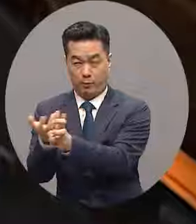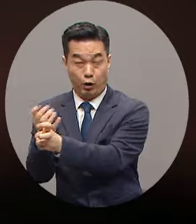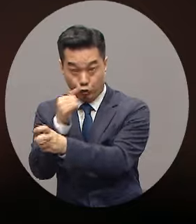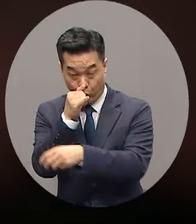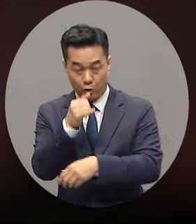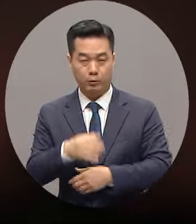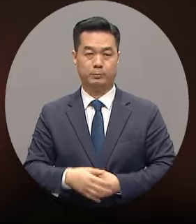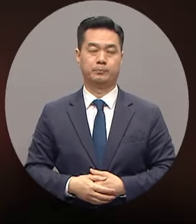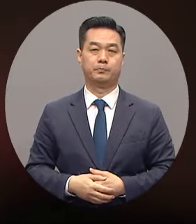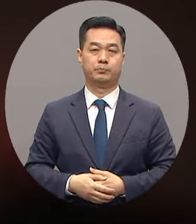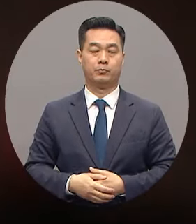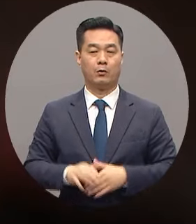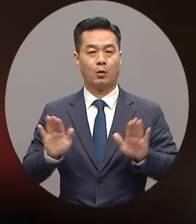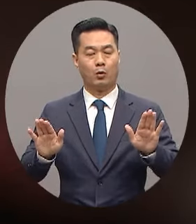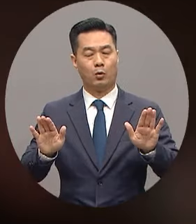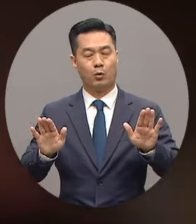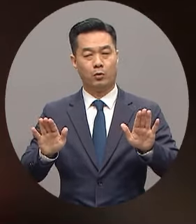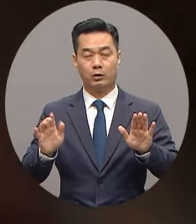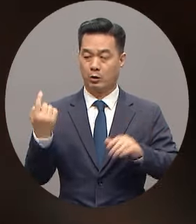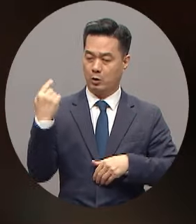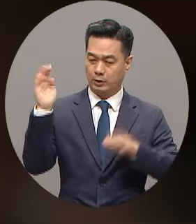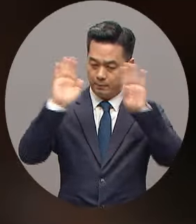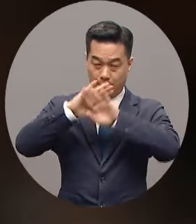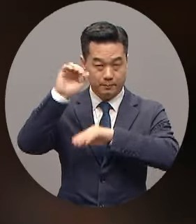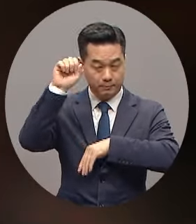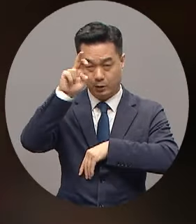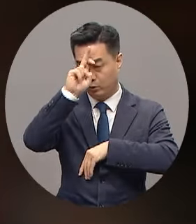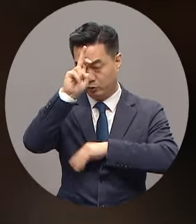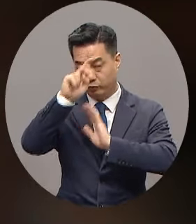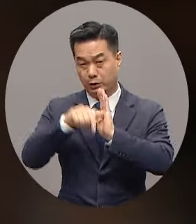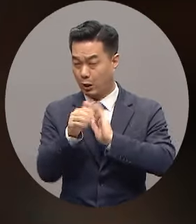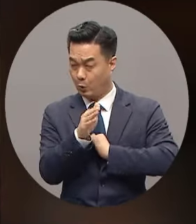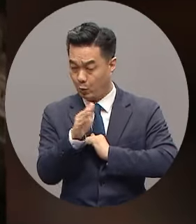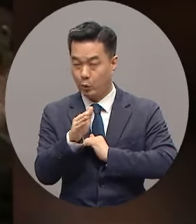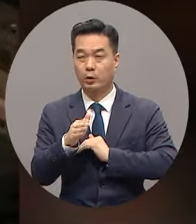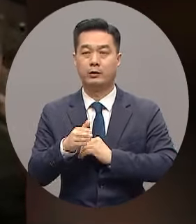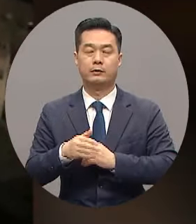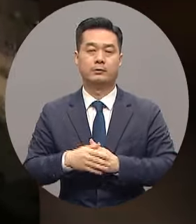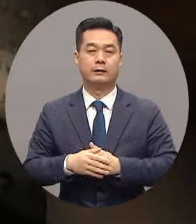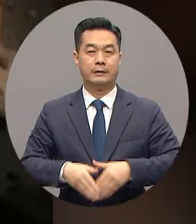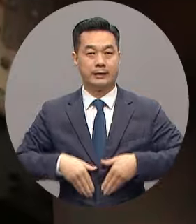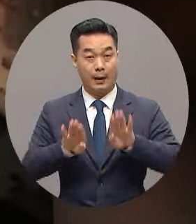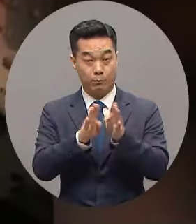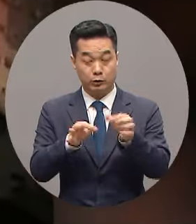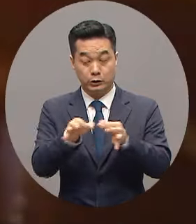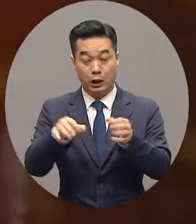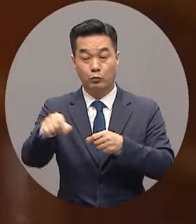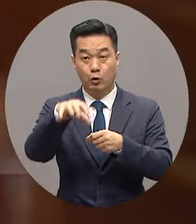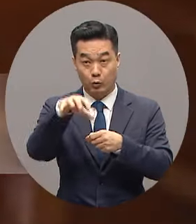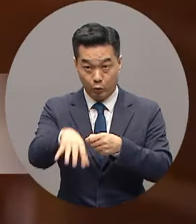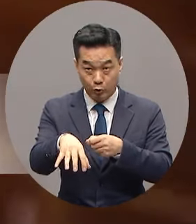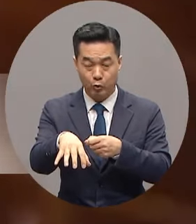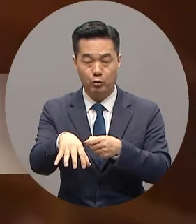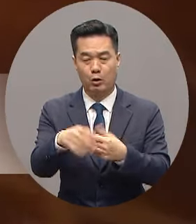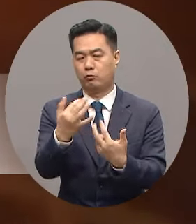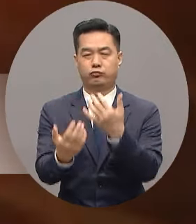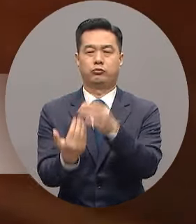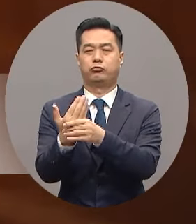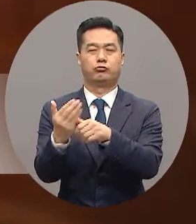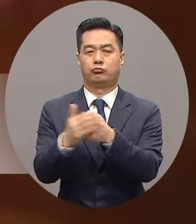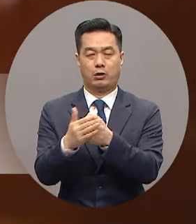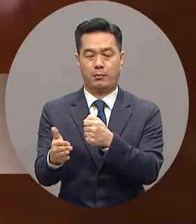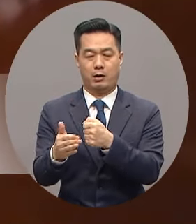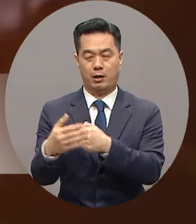있습니다. 오늘 자정쯤 대구 중구 남문시장 근처의 한 횟집에서 불이 났습니다. 소방당국은 한때